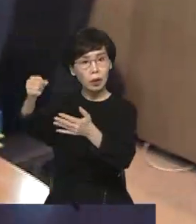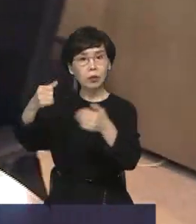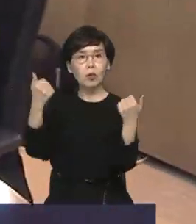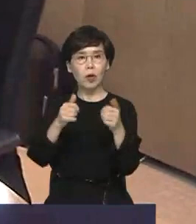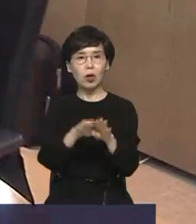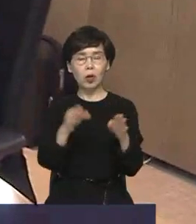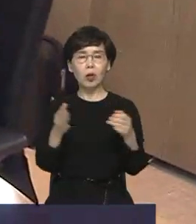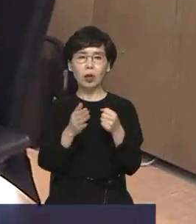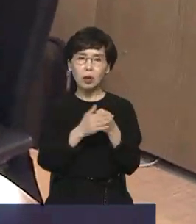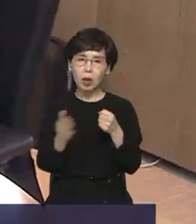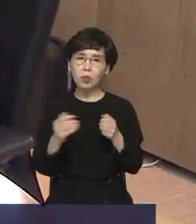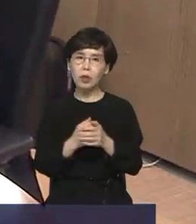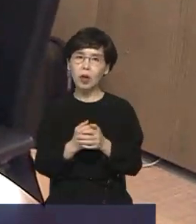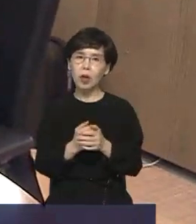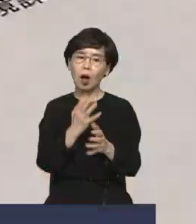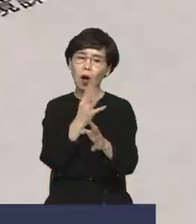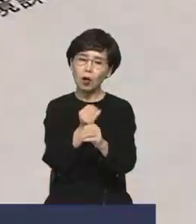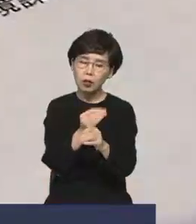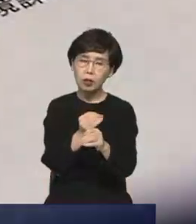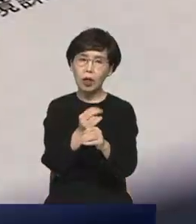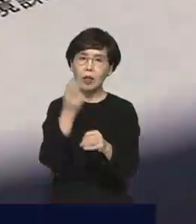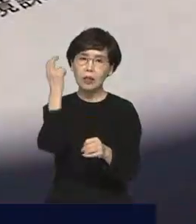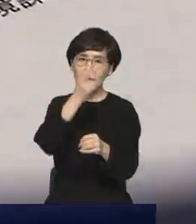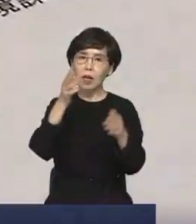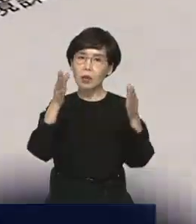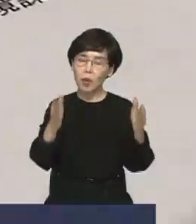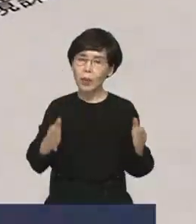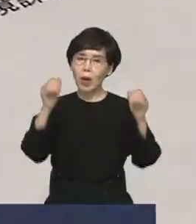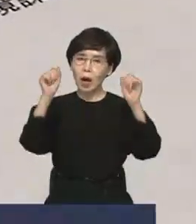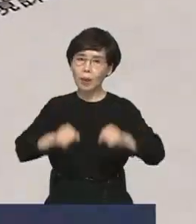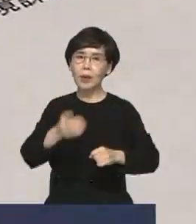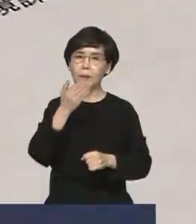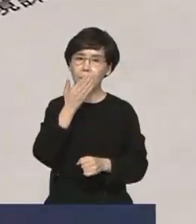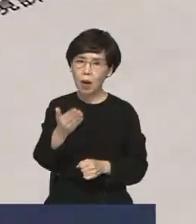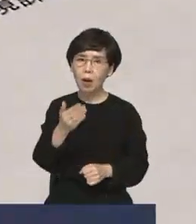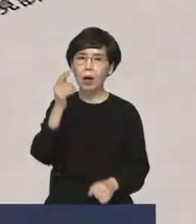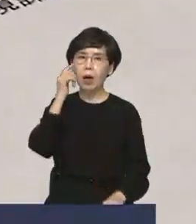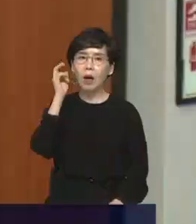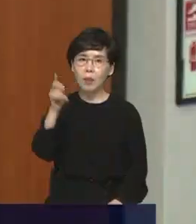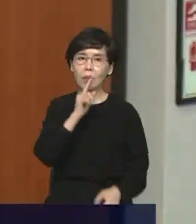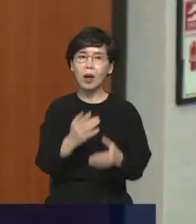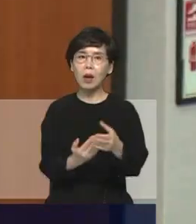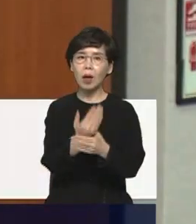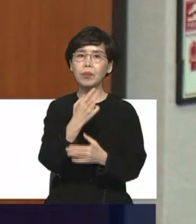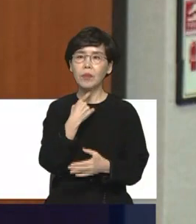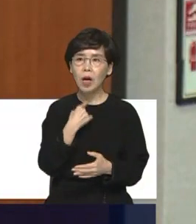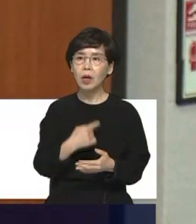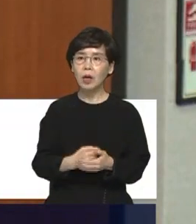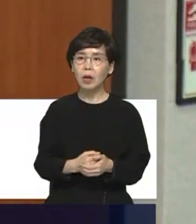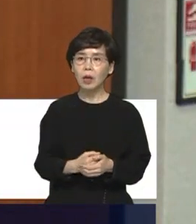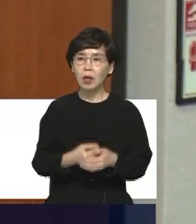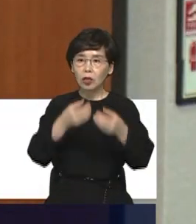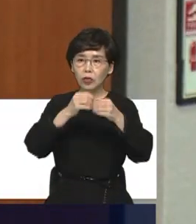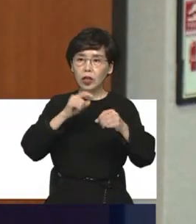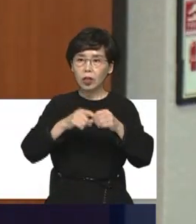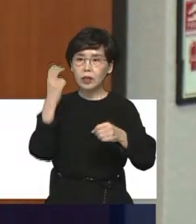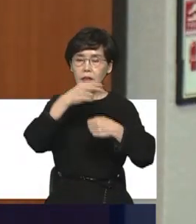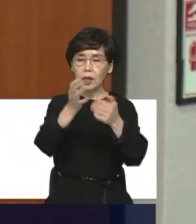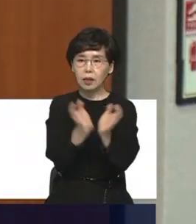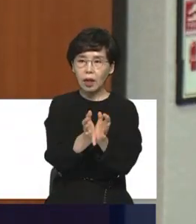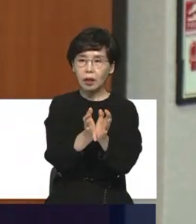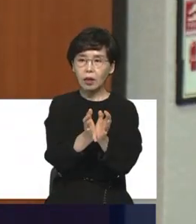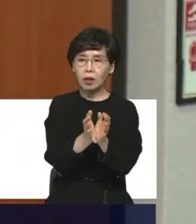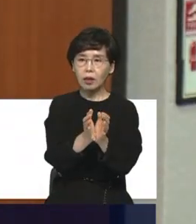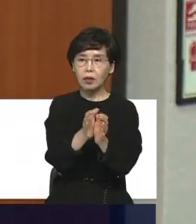터라 일정과 시찰 범위 등을 합의할 수 있을 거란 전망도 있었습니다. 구체적인 그 실천상 구성이라든지 활동